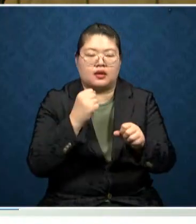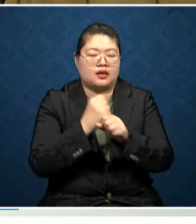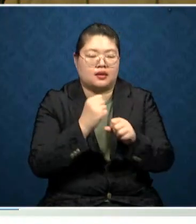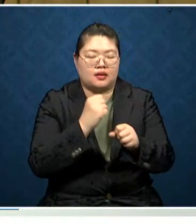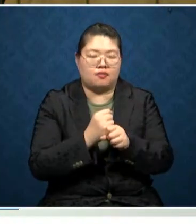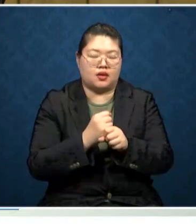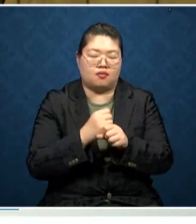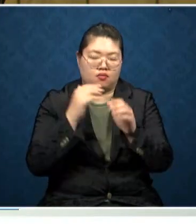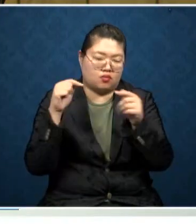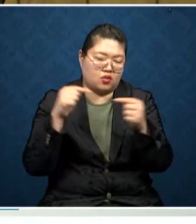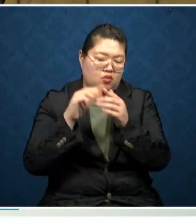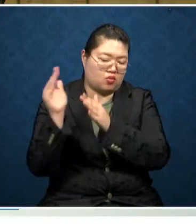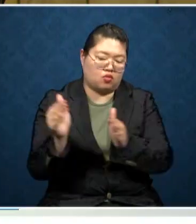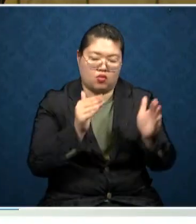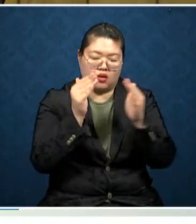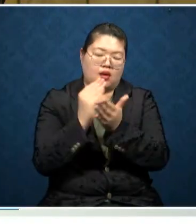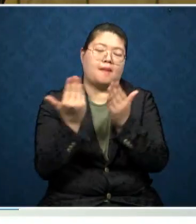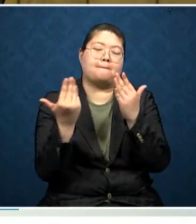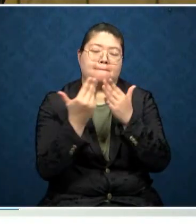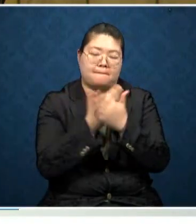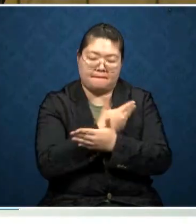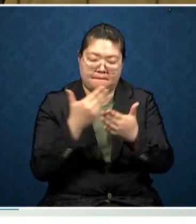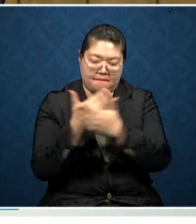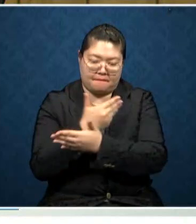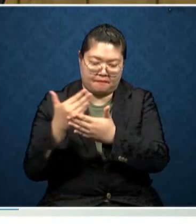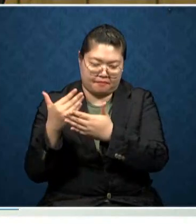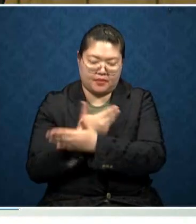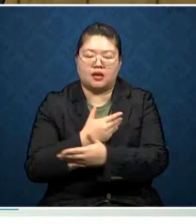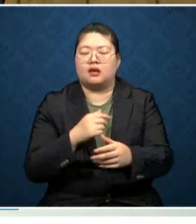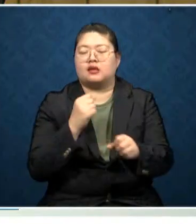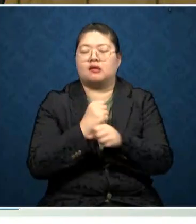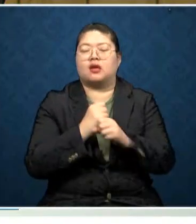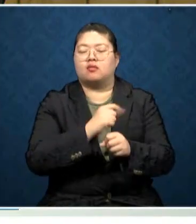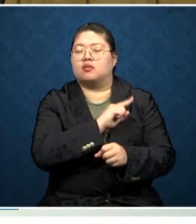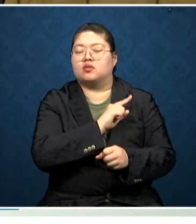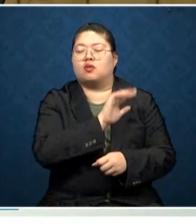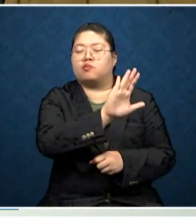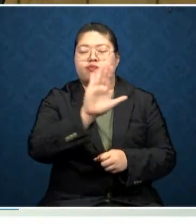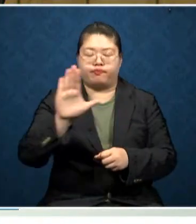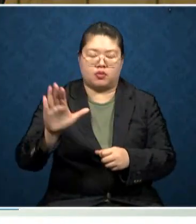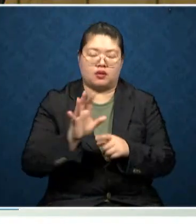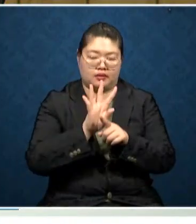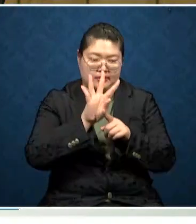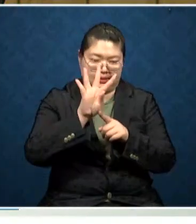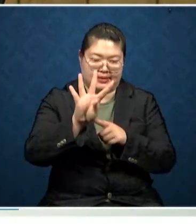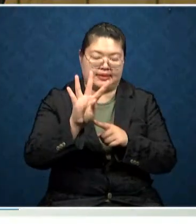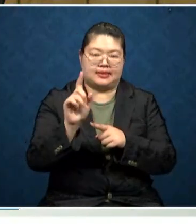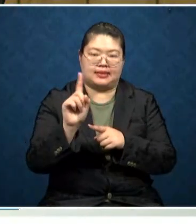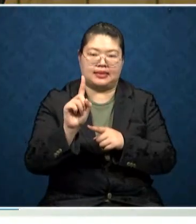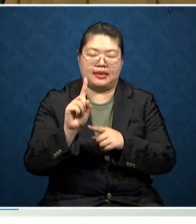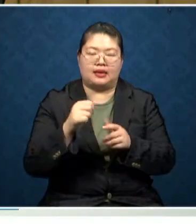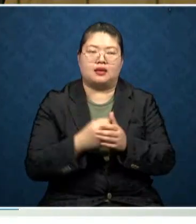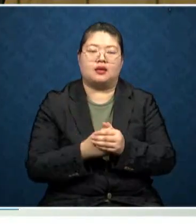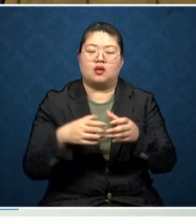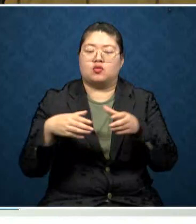ภูมิอากาศไปปฏิบัติตามอำนาจหน้าที่ของแต่ละหน่วยงาน 4หน่วยงานที่มีหน้าที่ในการส่ง